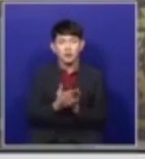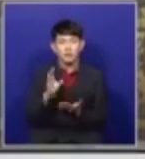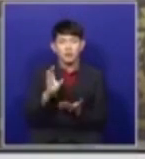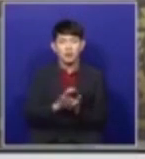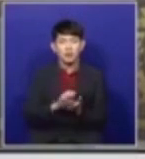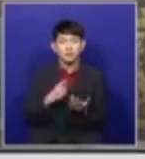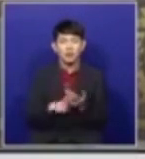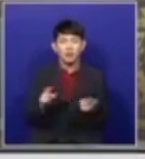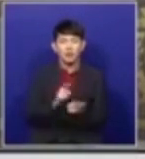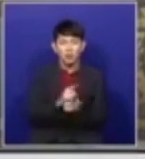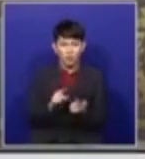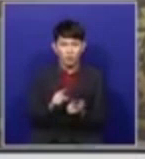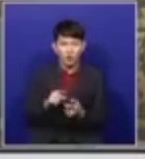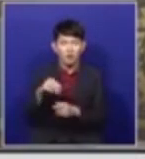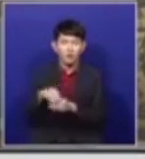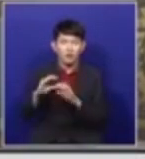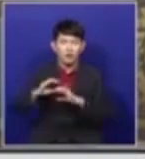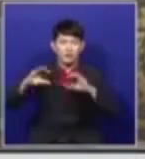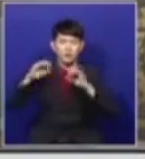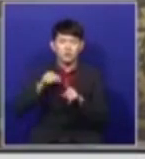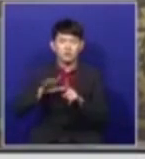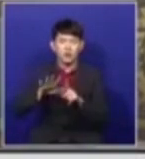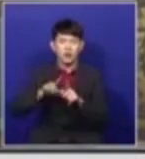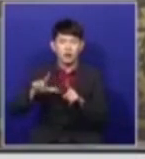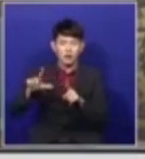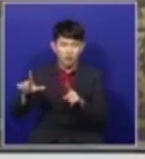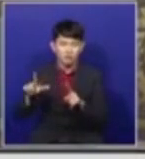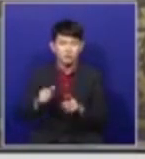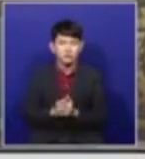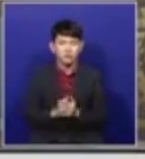ที่กรมเอามาก็มีเชิงแล้วก็ขายพันธบัตรแหละพันบาทก็คือไปบังคับก็ซื้อเนี่ยผมว่านะวันนั้นเงินวันนี้เงินกองทุนประกันผมอยู่กับรัฐบาล1.5ล้านและแล้ววันนี้พอจะเยียวยาครับครับก็ไม่มีเงินไปคืนประกันประชาคมเท่านั้นคือปัญหาอาจยอมรับความจริงเลยก็ไปบนวันก่อนบอกหมุนเงินไม่ทันไม่ใช่เหรอนายกบอก